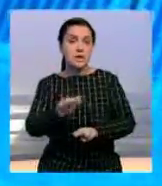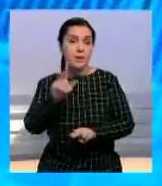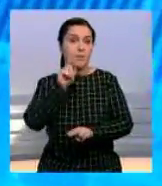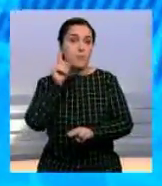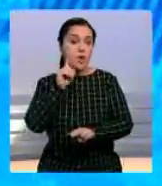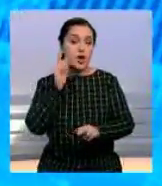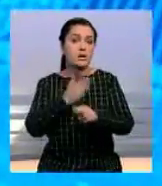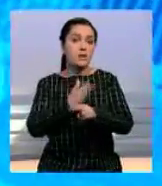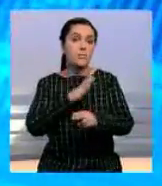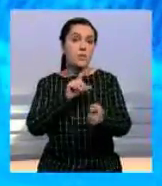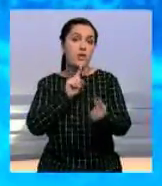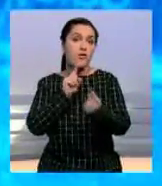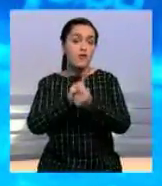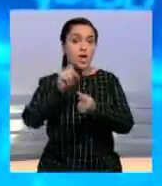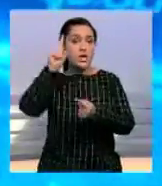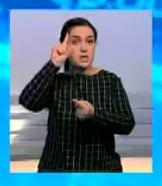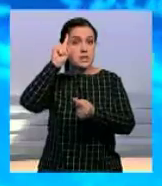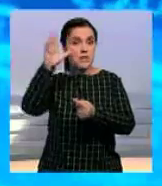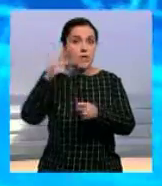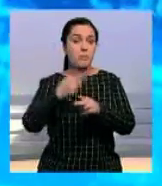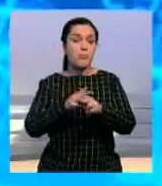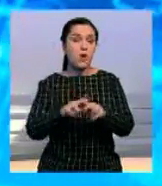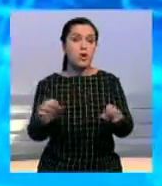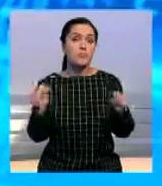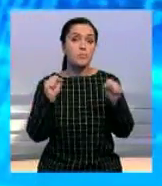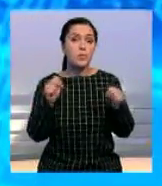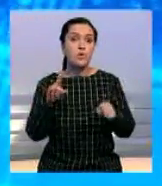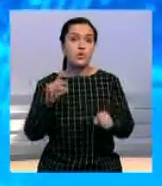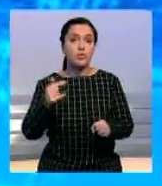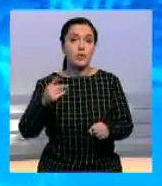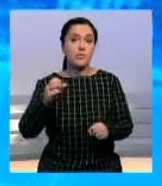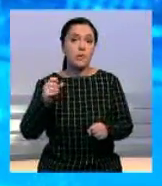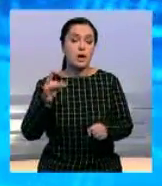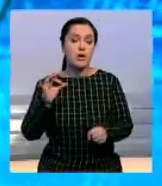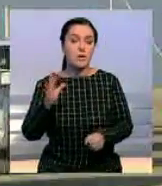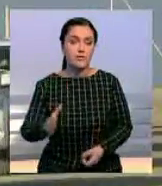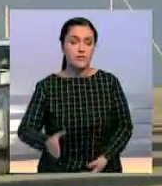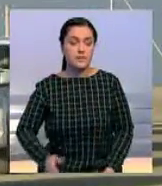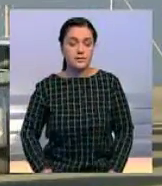молодежи организовали встречу с известным борцом Айбеком Нугымаровым.